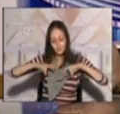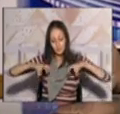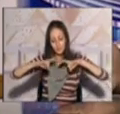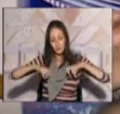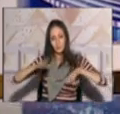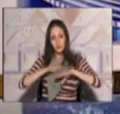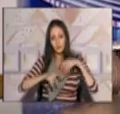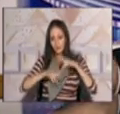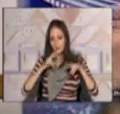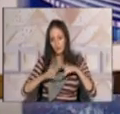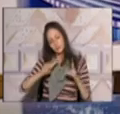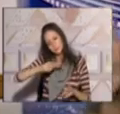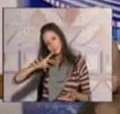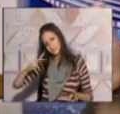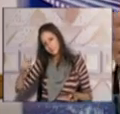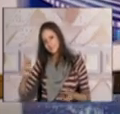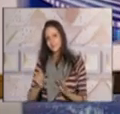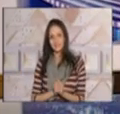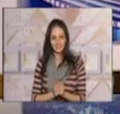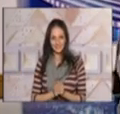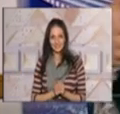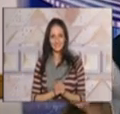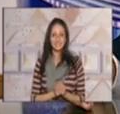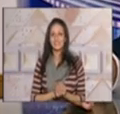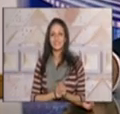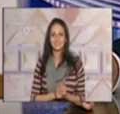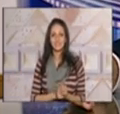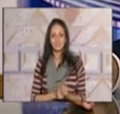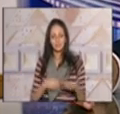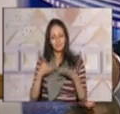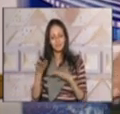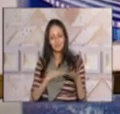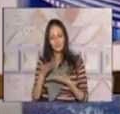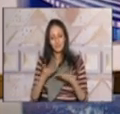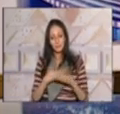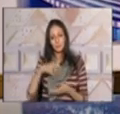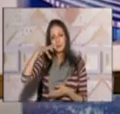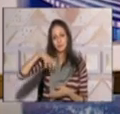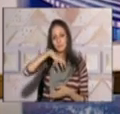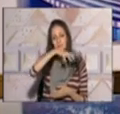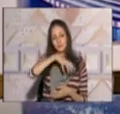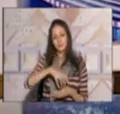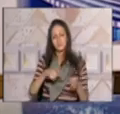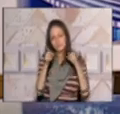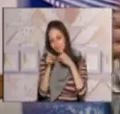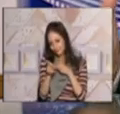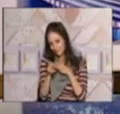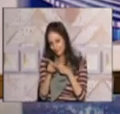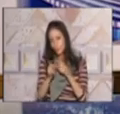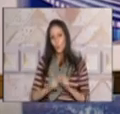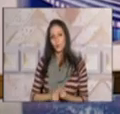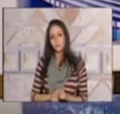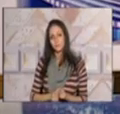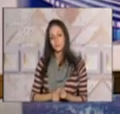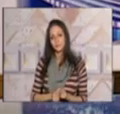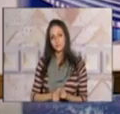يومي، وكلنا طبعا لا يخلو الامر من احتياج للتعامل مع وحدات الاحوال المدنيه او وحدات المرور. ففي دراسه